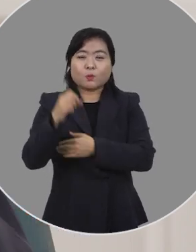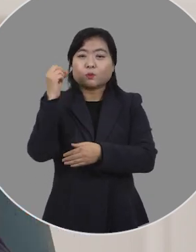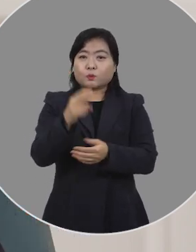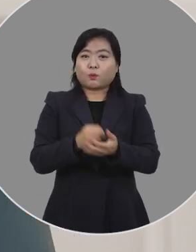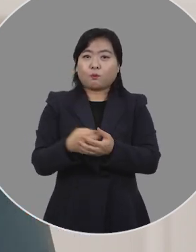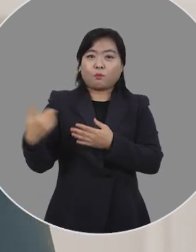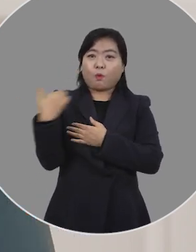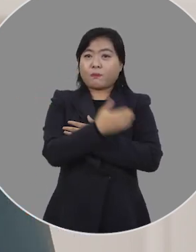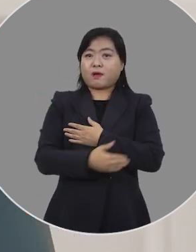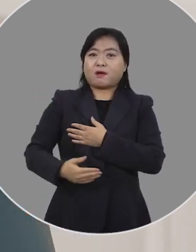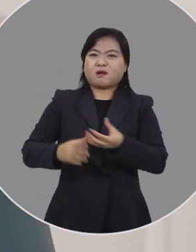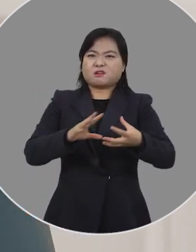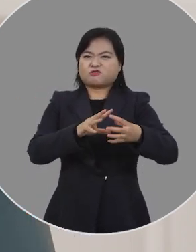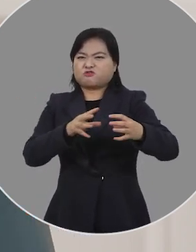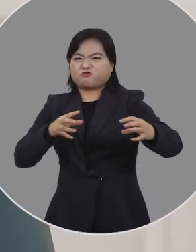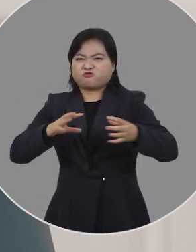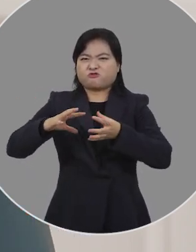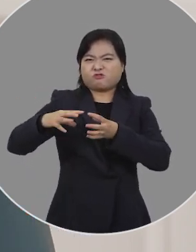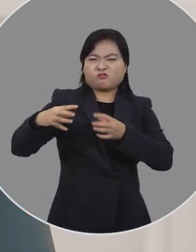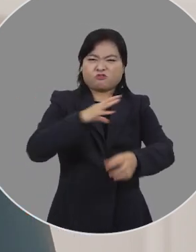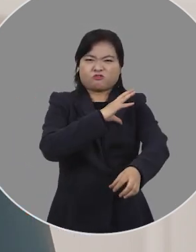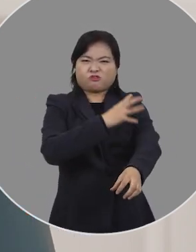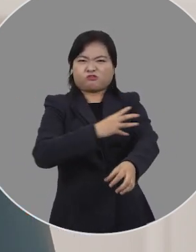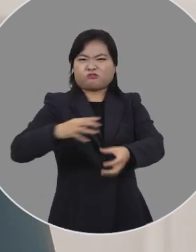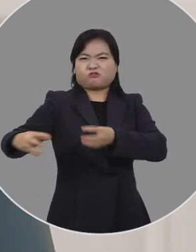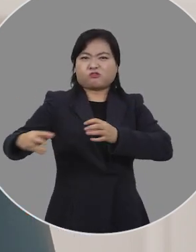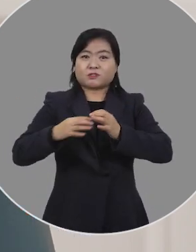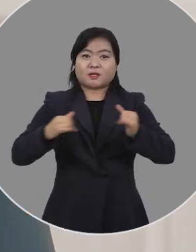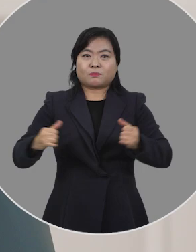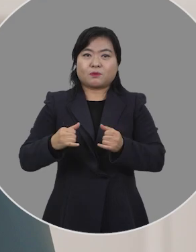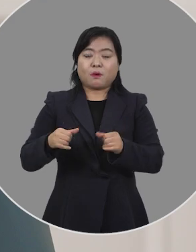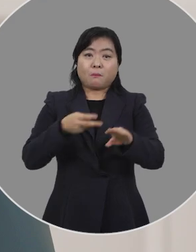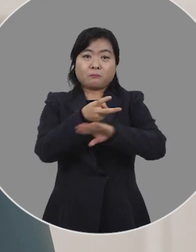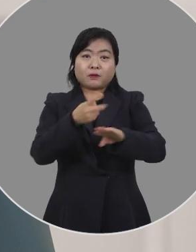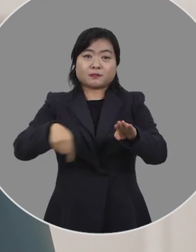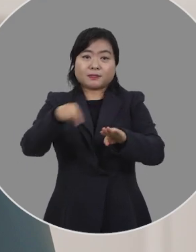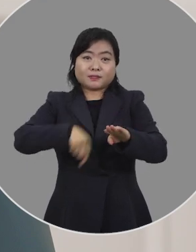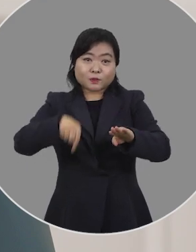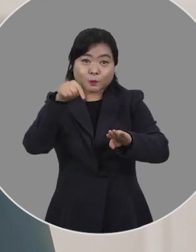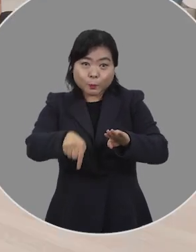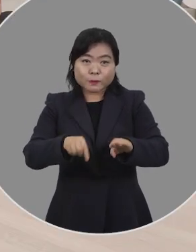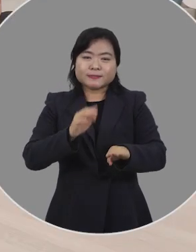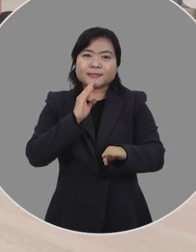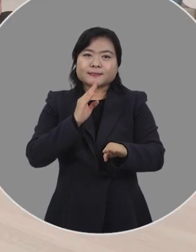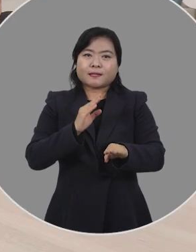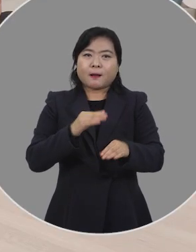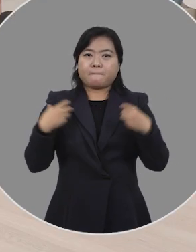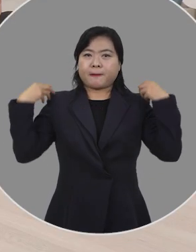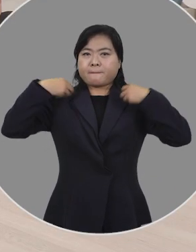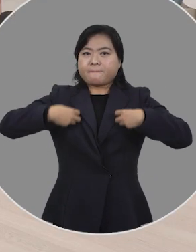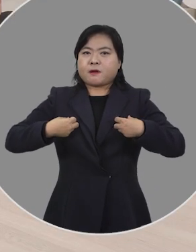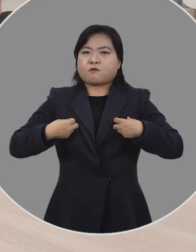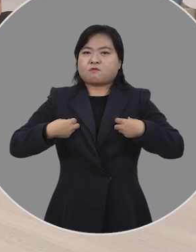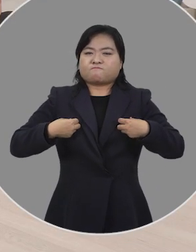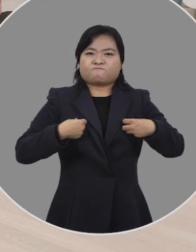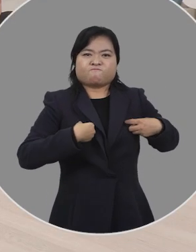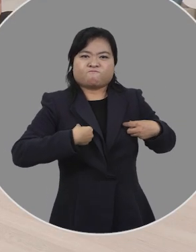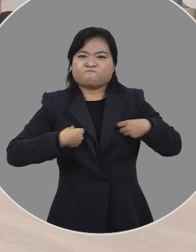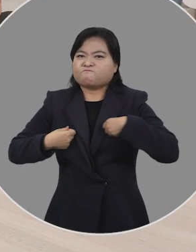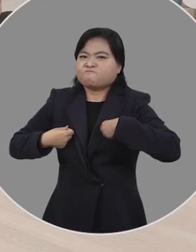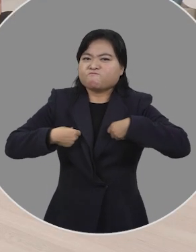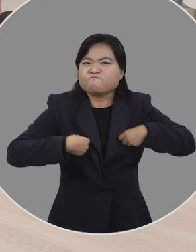다음에 이렇게 몸에 그 근육질인 사람은 버스 안에서도 사실은 백팩 메고 막 이렇게